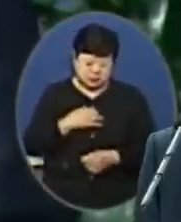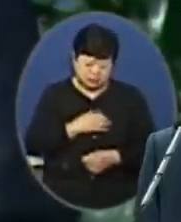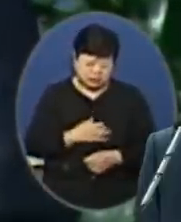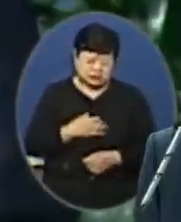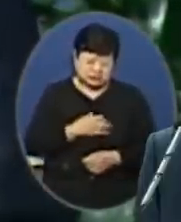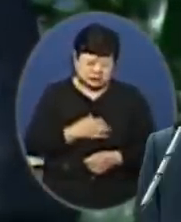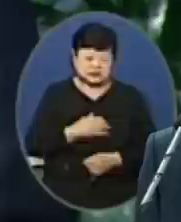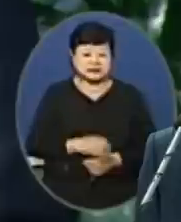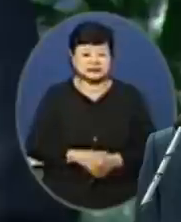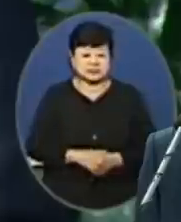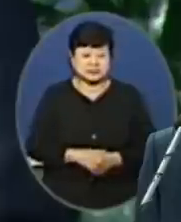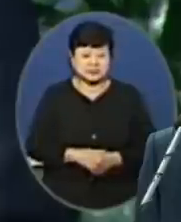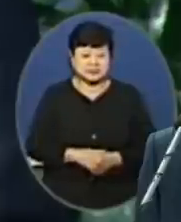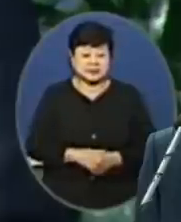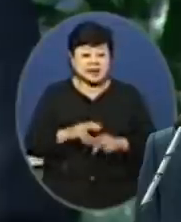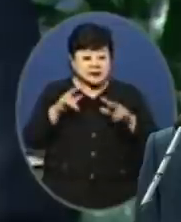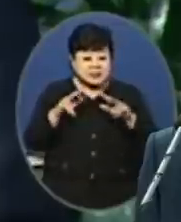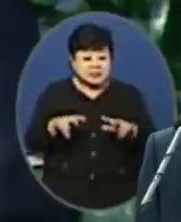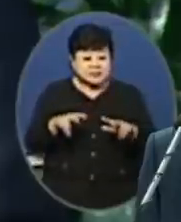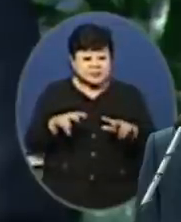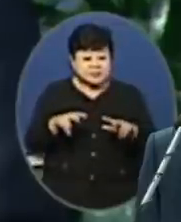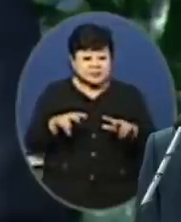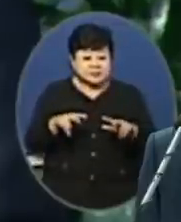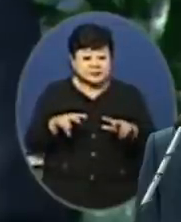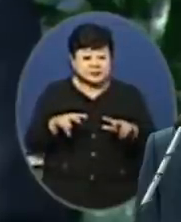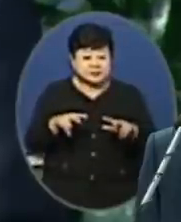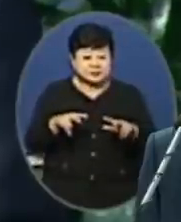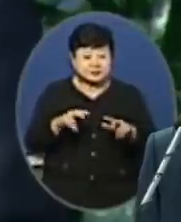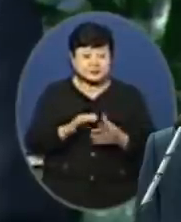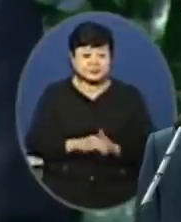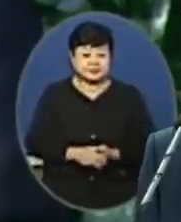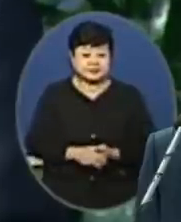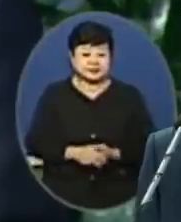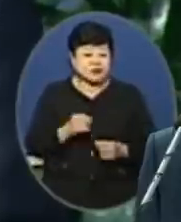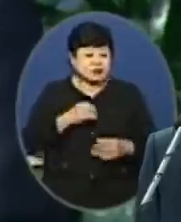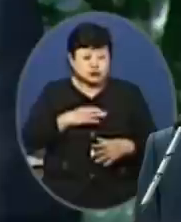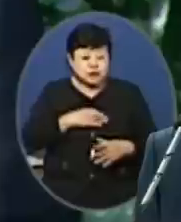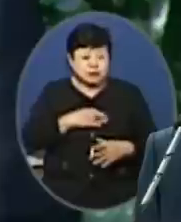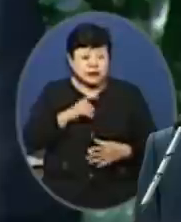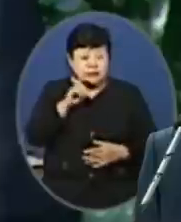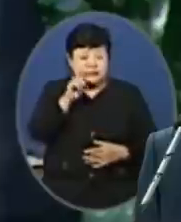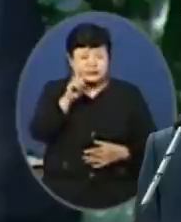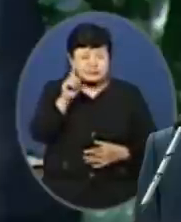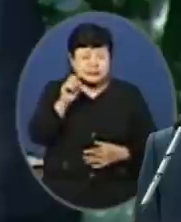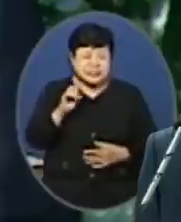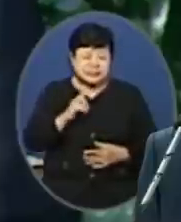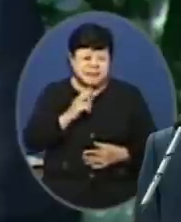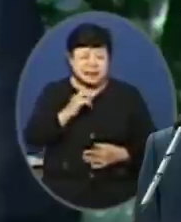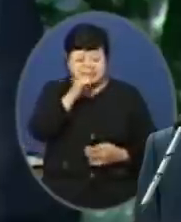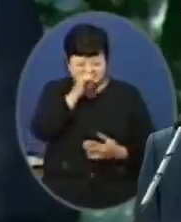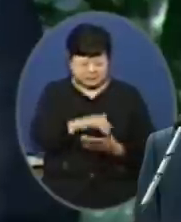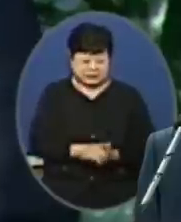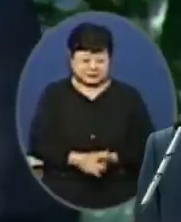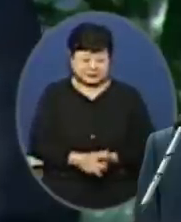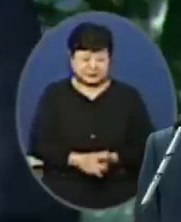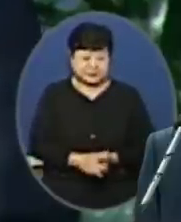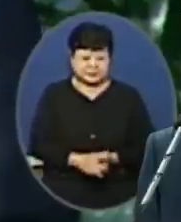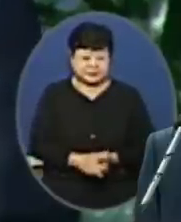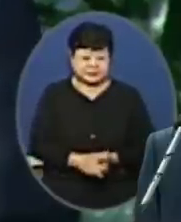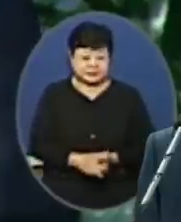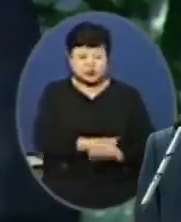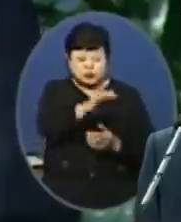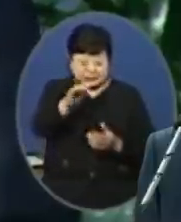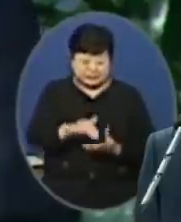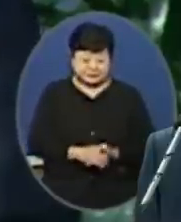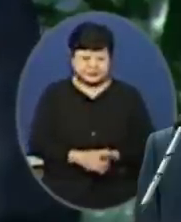근심과 염려와 두려움이고 지금 현재직 두려움은 10%밖에 안 된다는 것입니다.